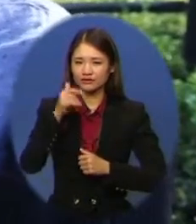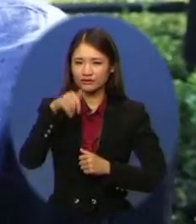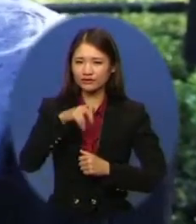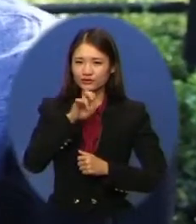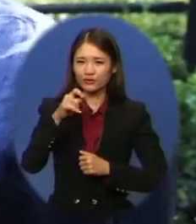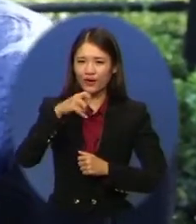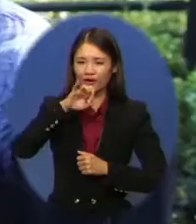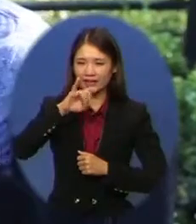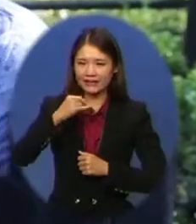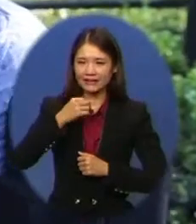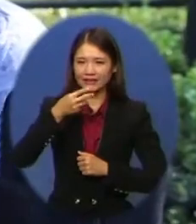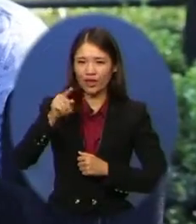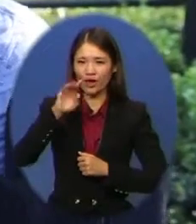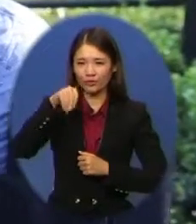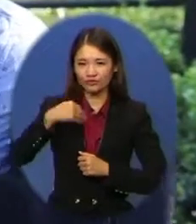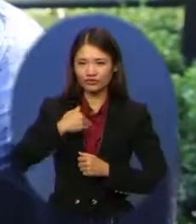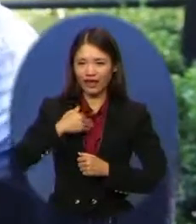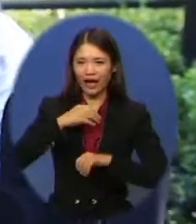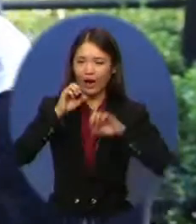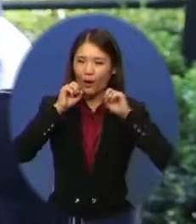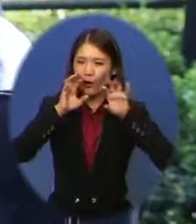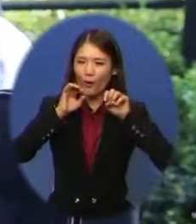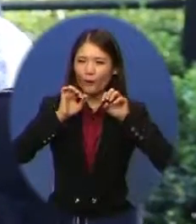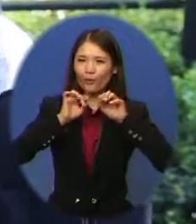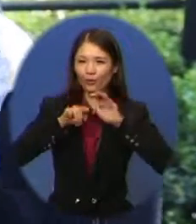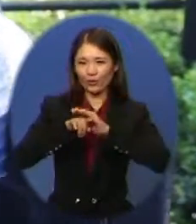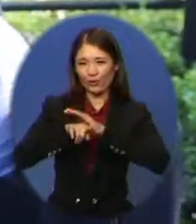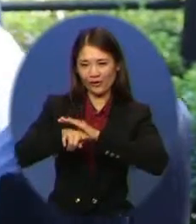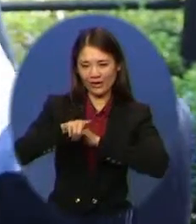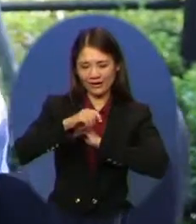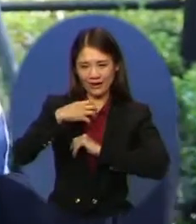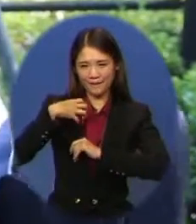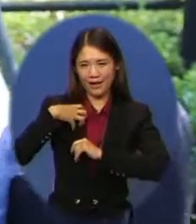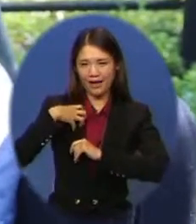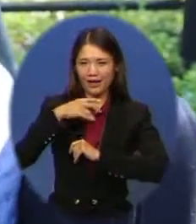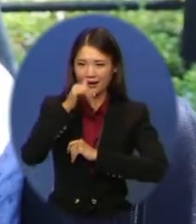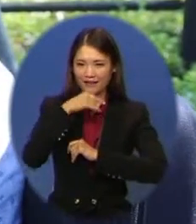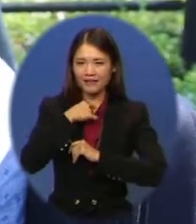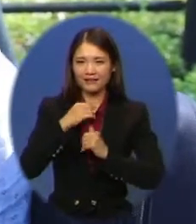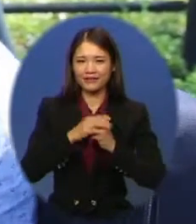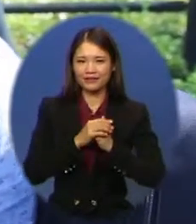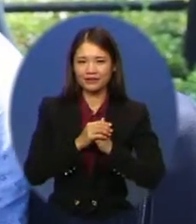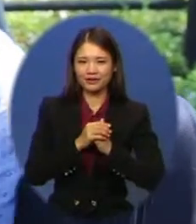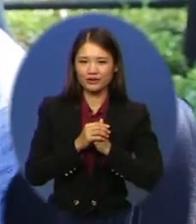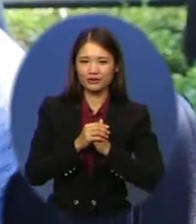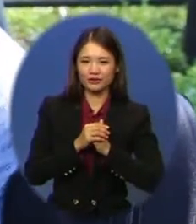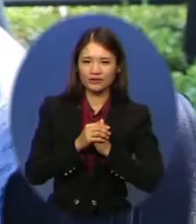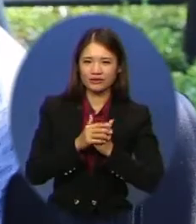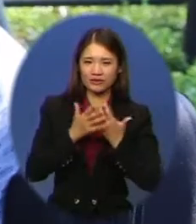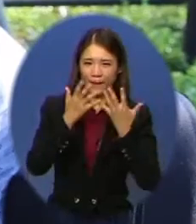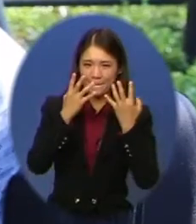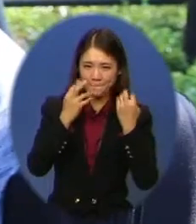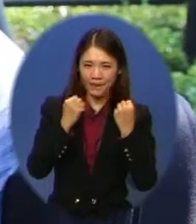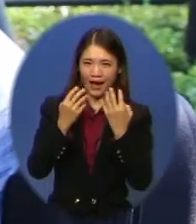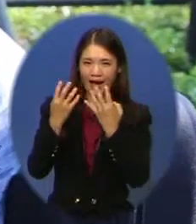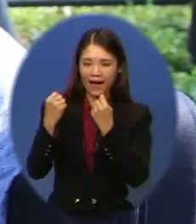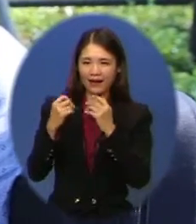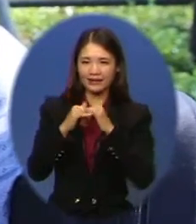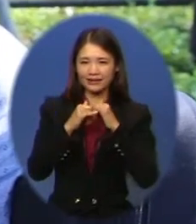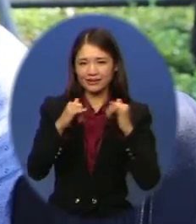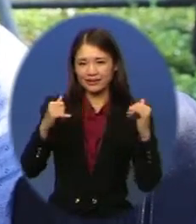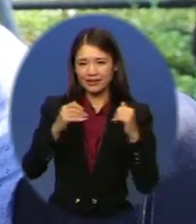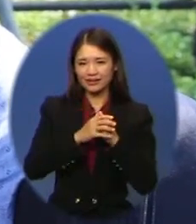홍보대사예요. 말씀드리겠습니다. 네, 홍보대사로서도 있고 정상에 이렇게 분께서 완주 합의증을 나눠드릴